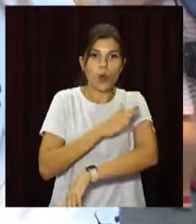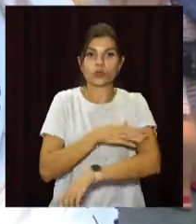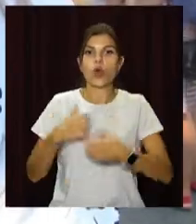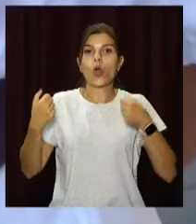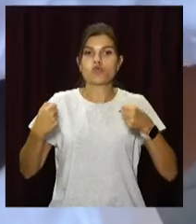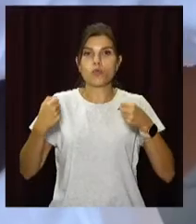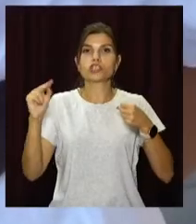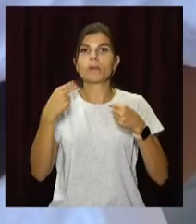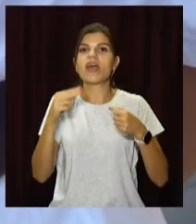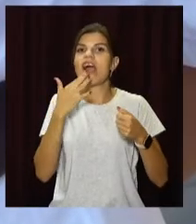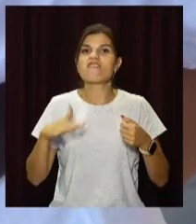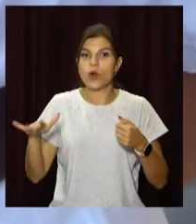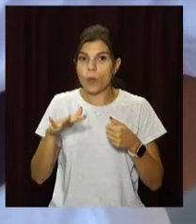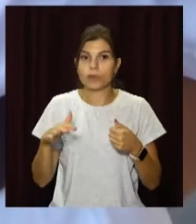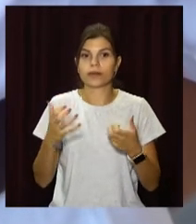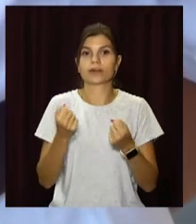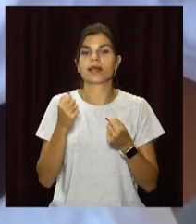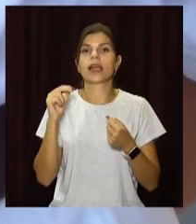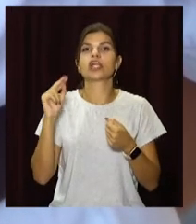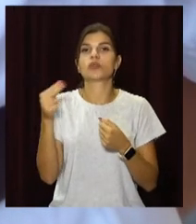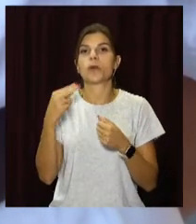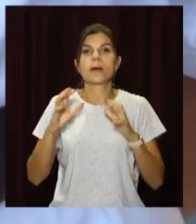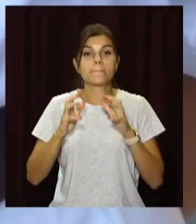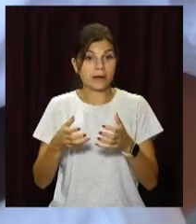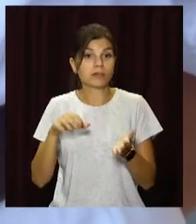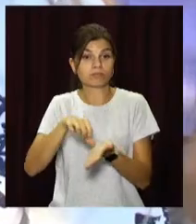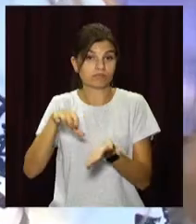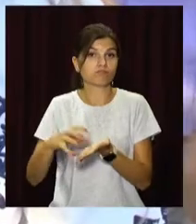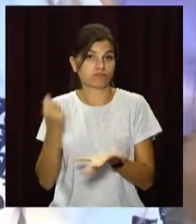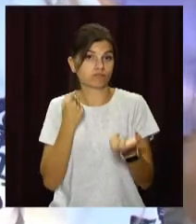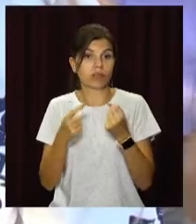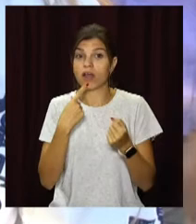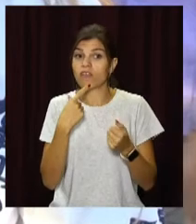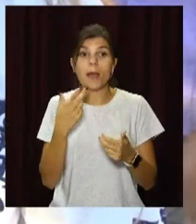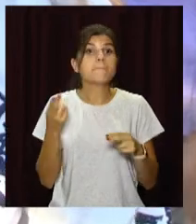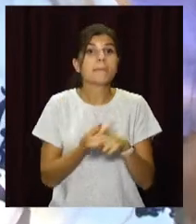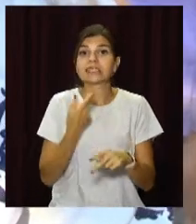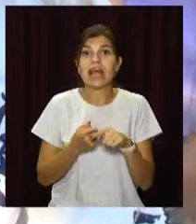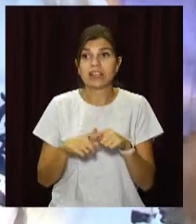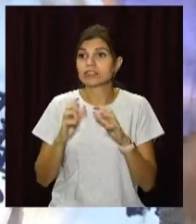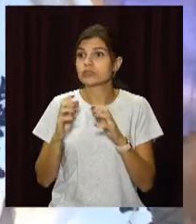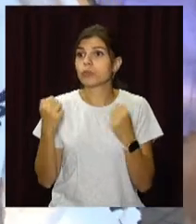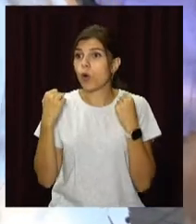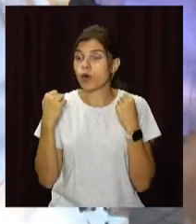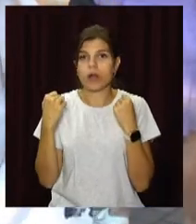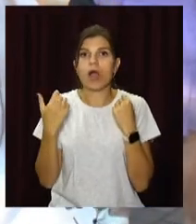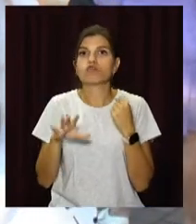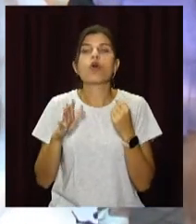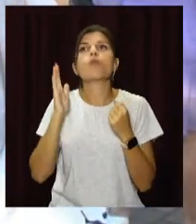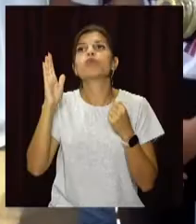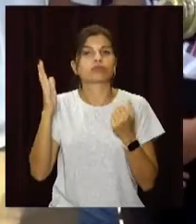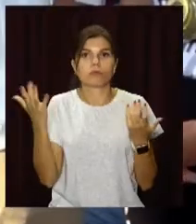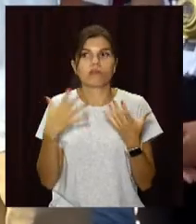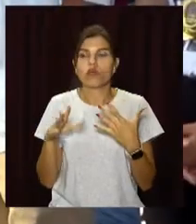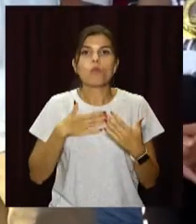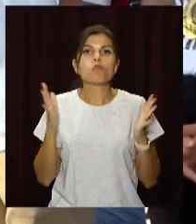кубки, чемпіонати Європи і чемпіонат міра. Без цього спорту, ну, вже не бачиш будущого свого. Це вже більше, ну, це велика